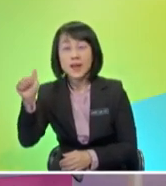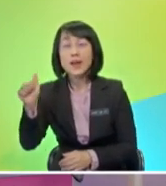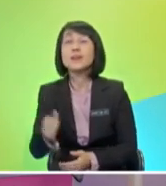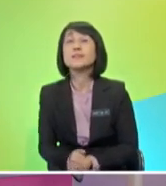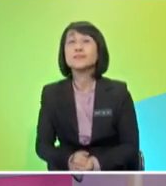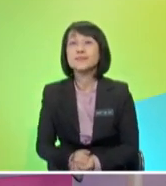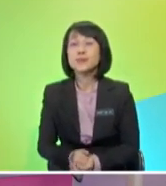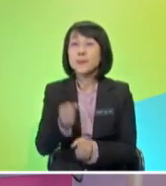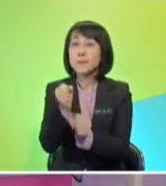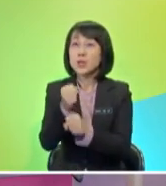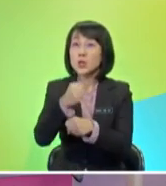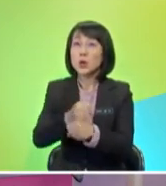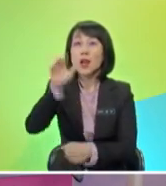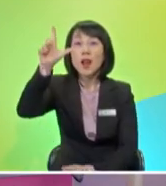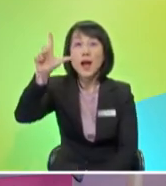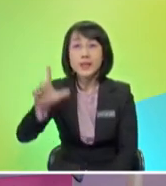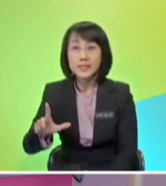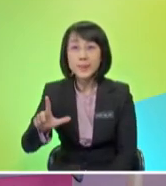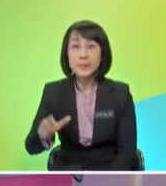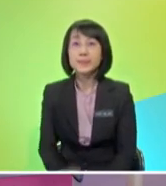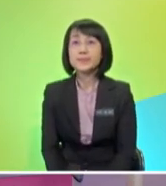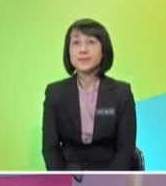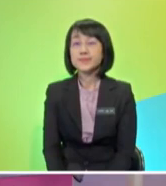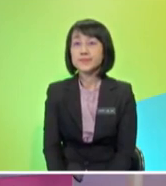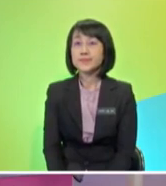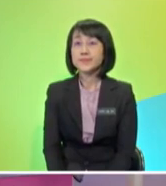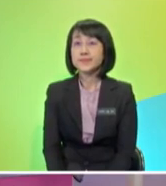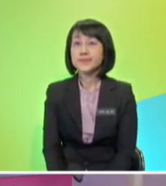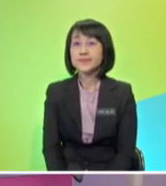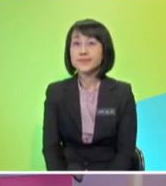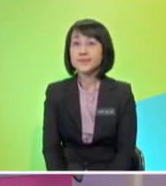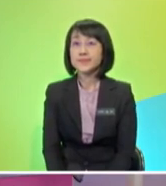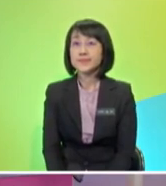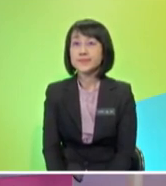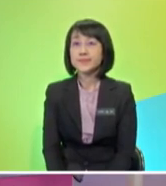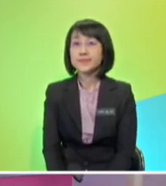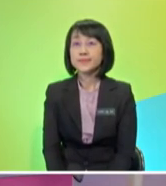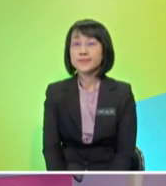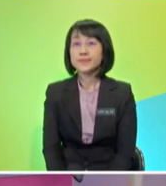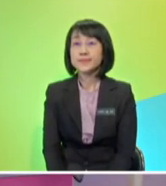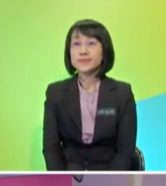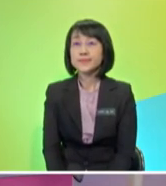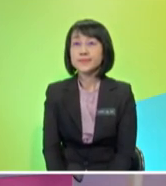bentuk lazim. Okey, baik. Okey.